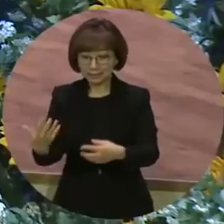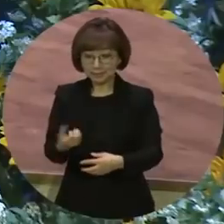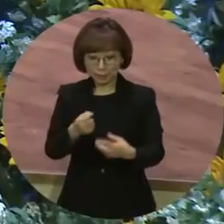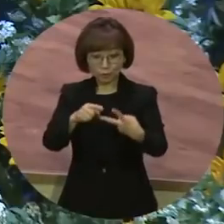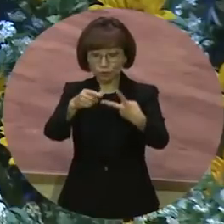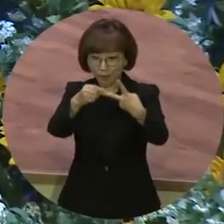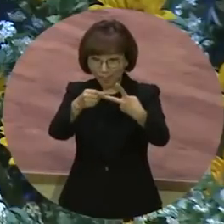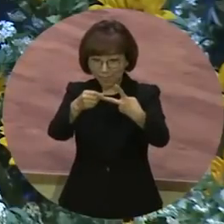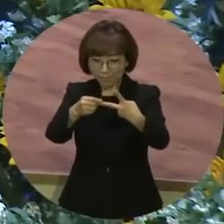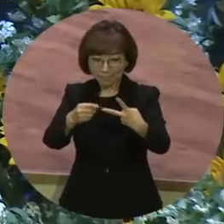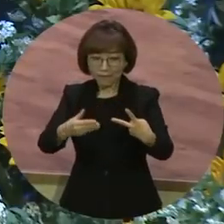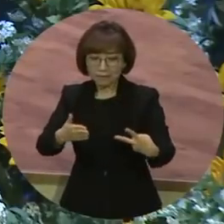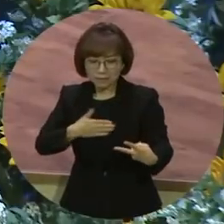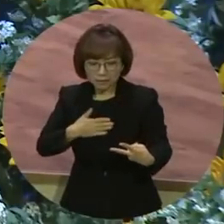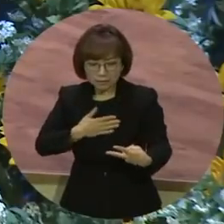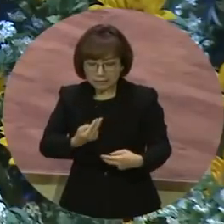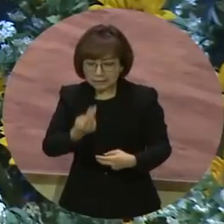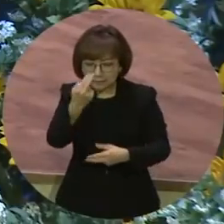하고 있는가?